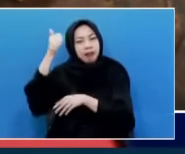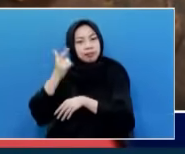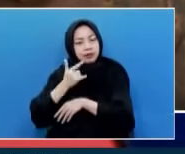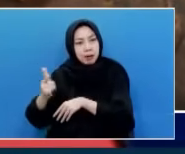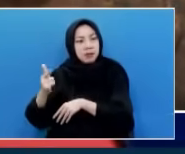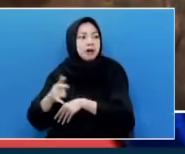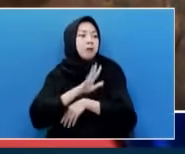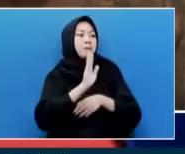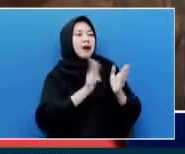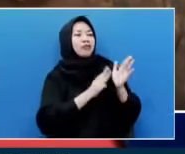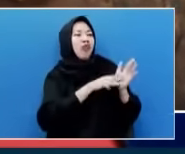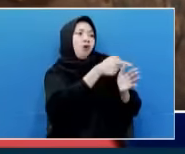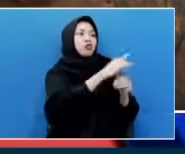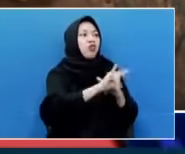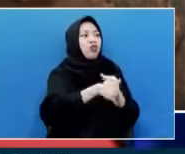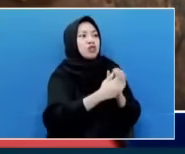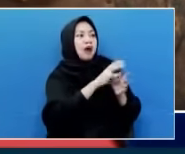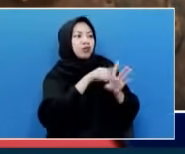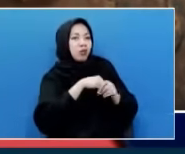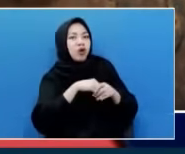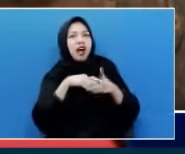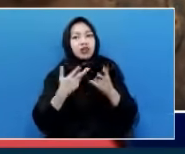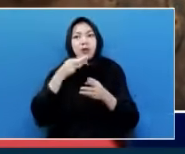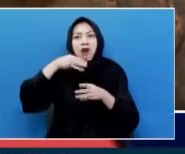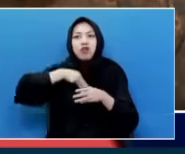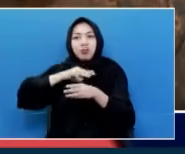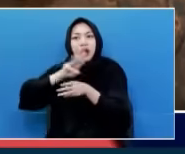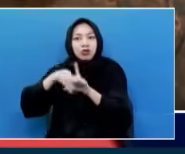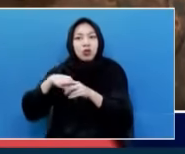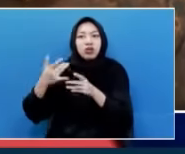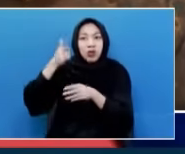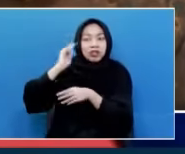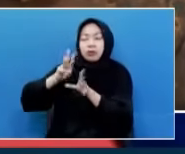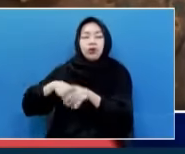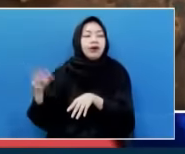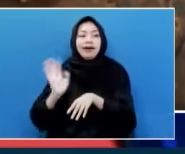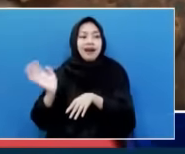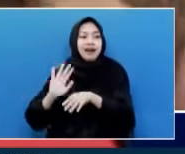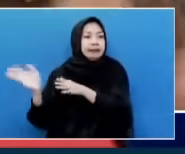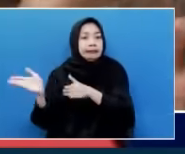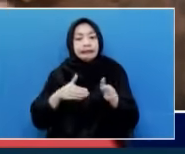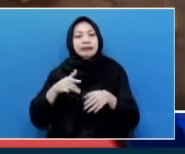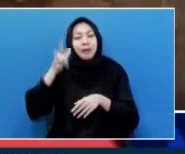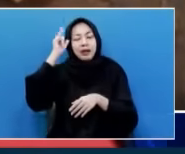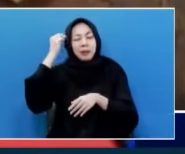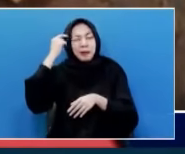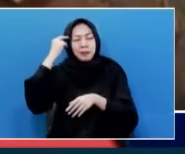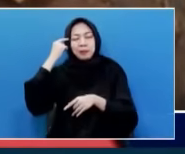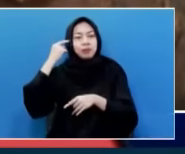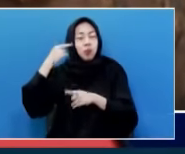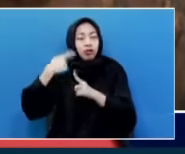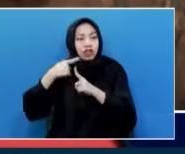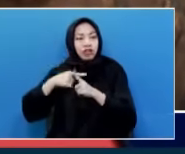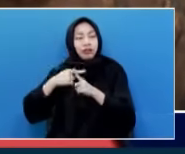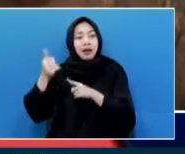Pak Pak mud gitu ya bukan soal grpres karena Keyakinan itu sangat berdasar karena kalau dari sejarahnya gitu kan